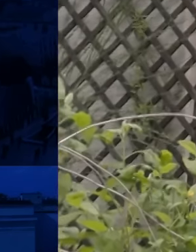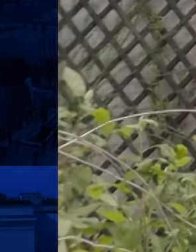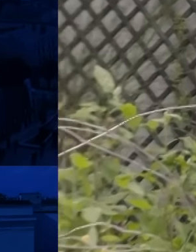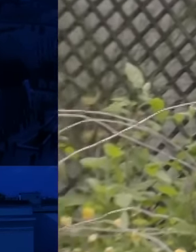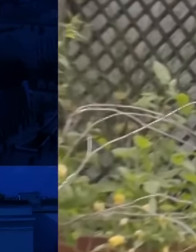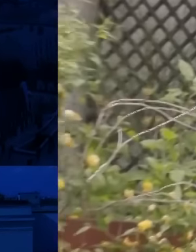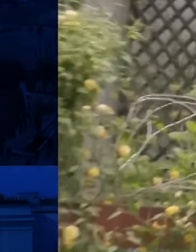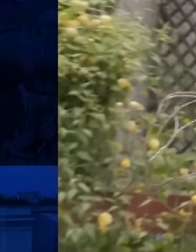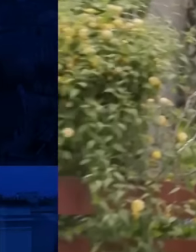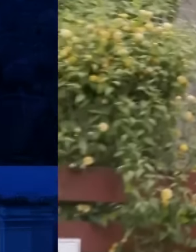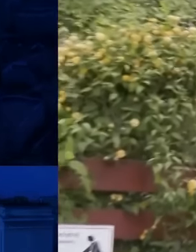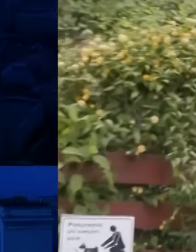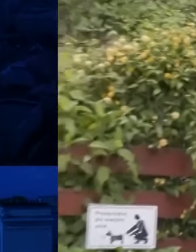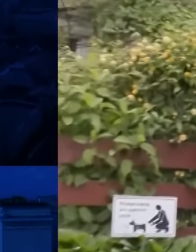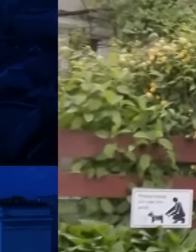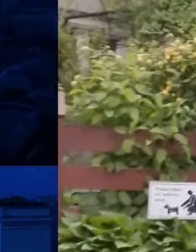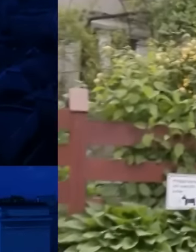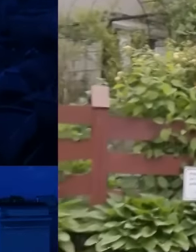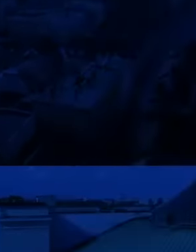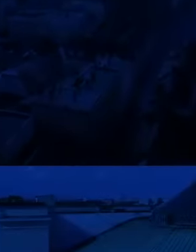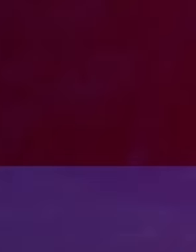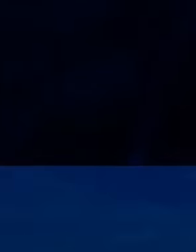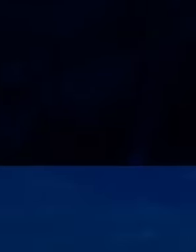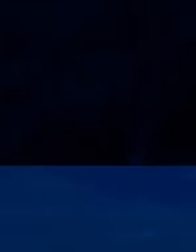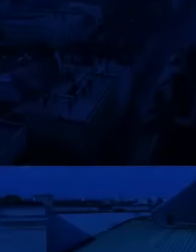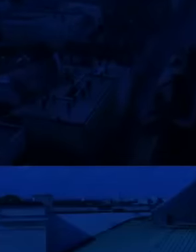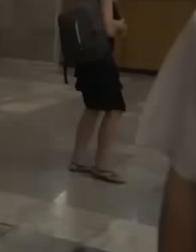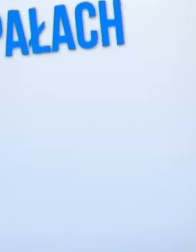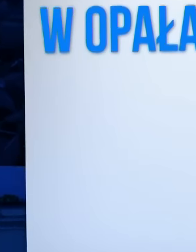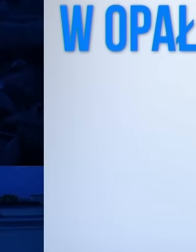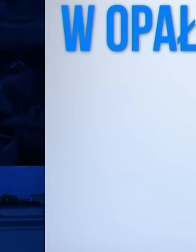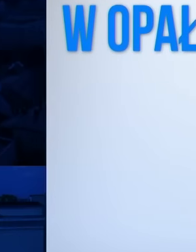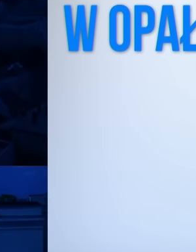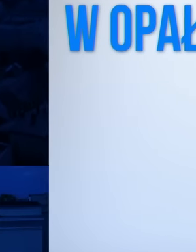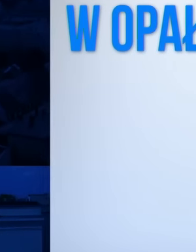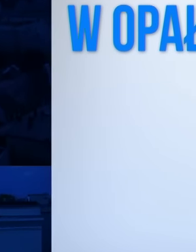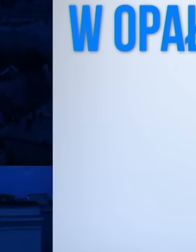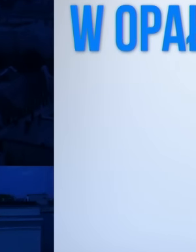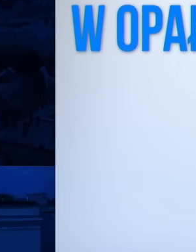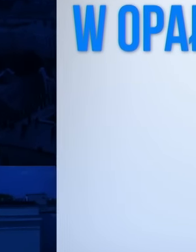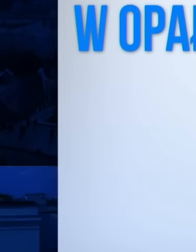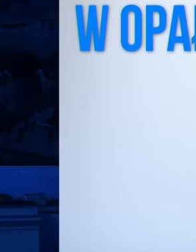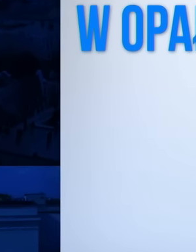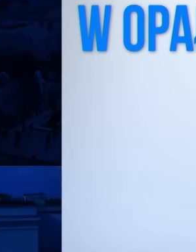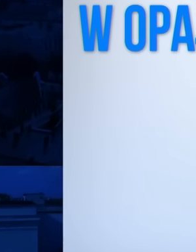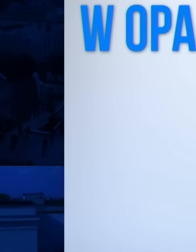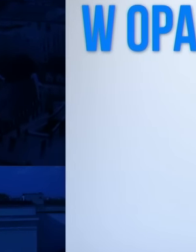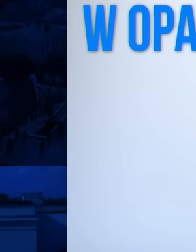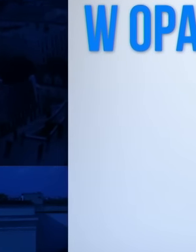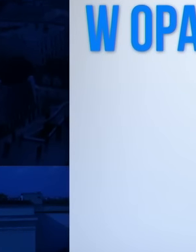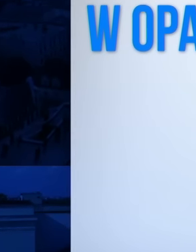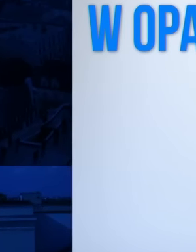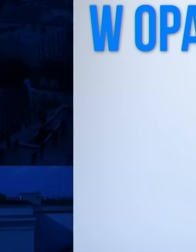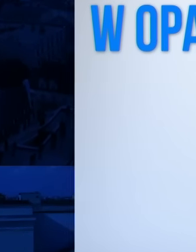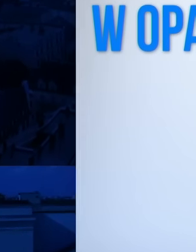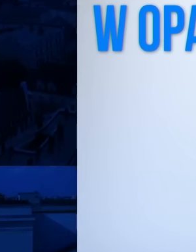pokażemy sposoby na złodzieji i inne przydatne rady dla wyjeżdżających znany francuski aktor Gerard zatrzymany przez policję w